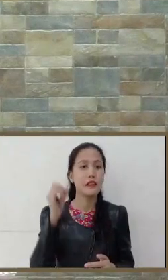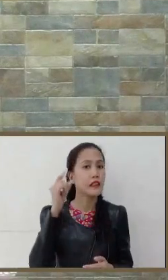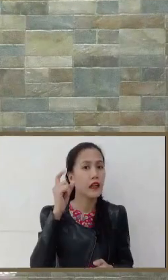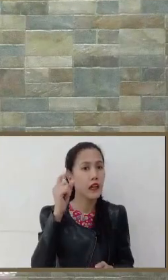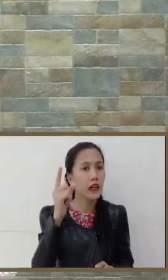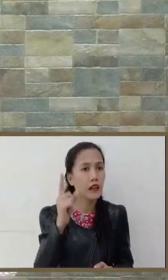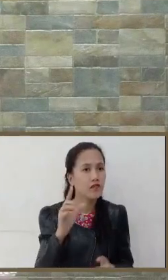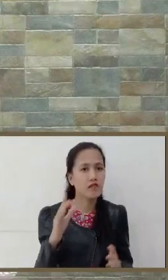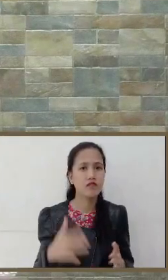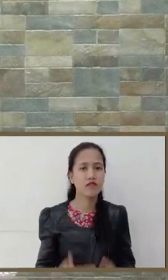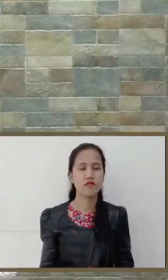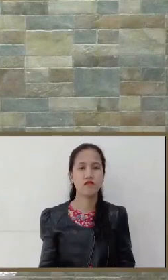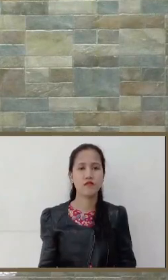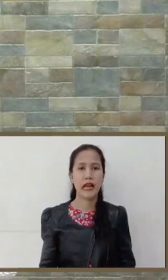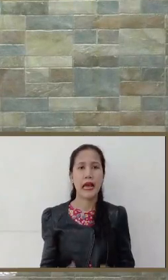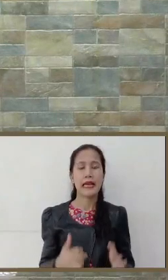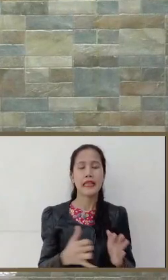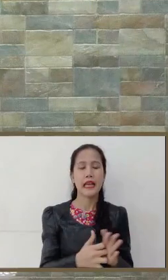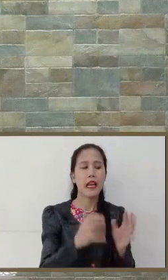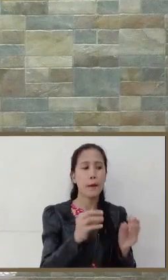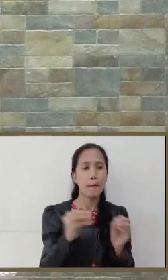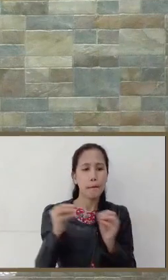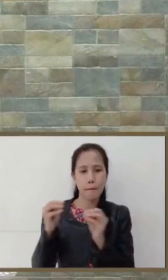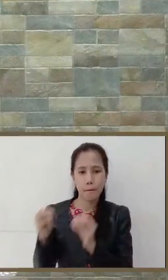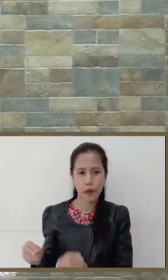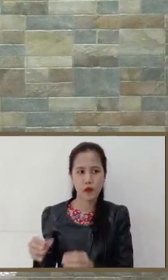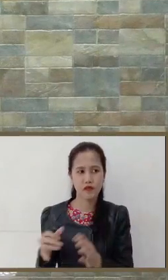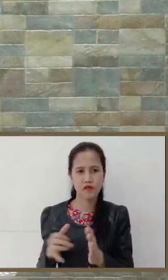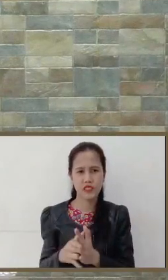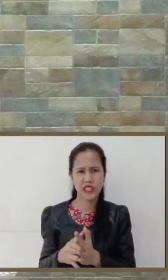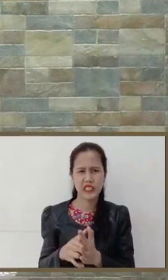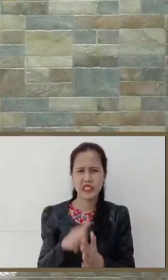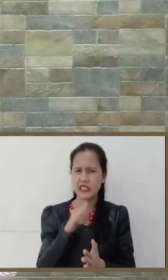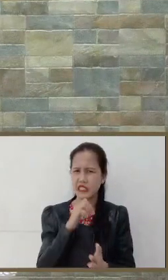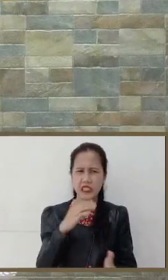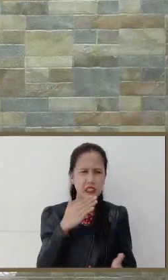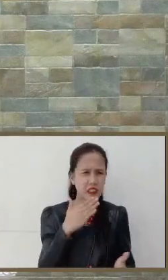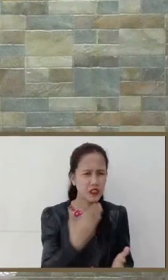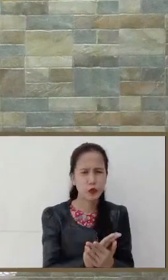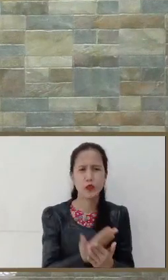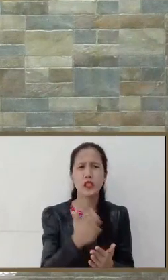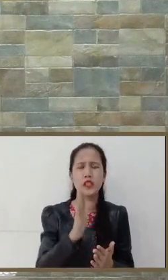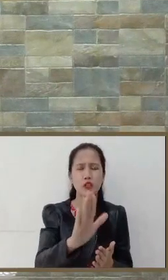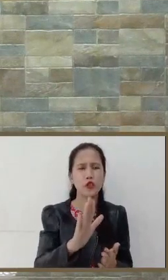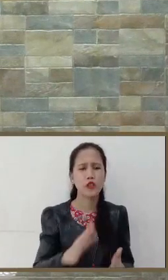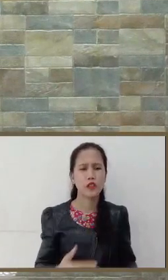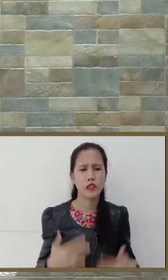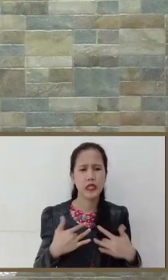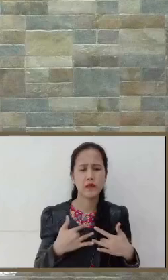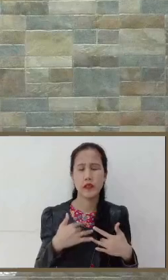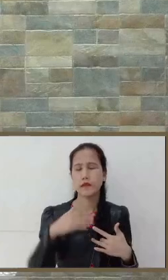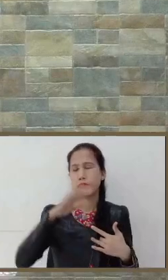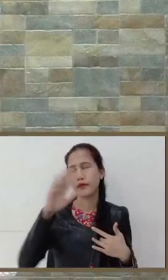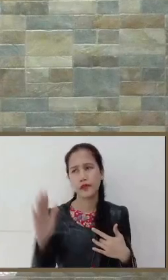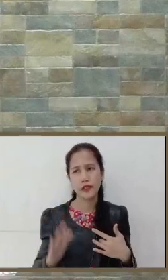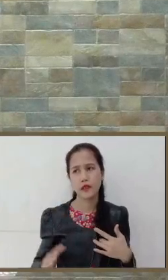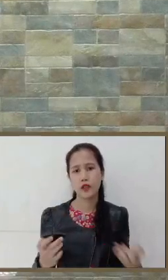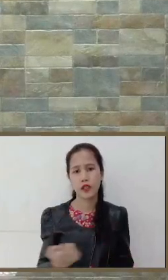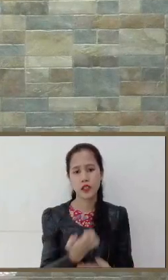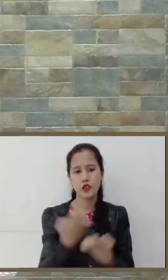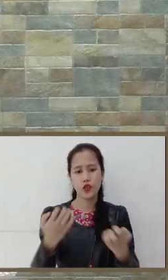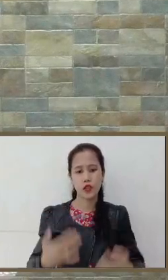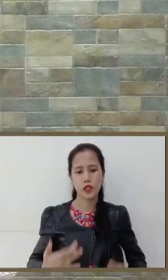mo. Naglalagay ka ng pabigat sa iyong buhay at kailanman hindi mo ma-enjoy ang buhay mo bilang isang